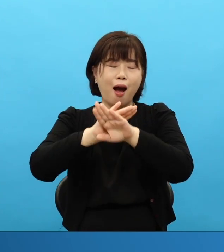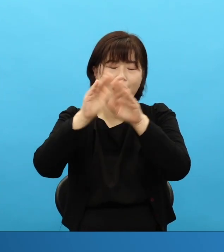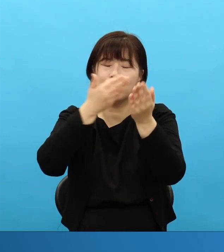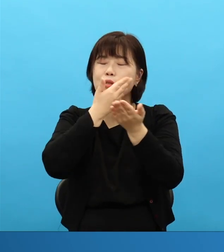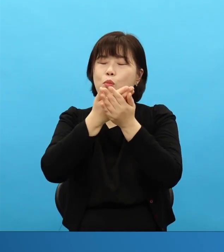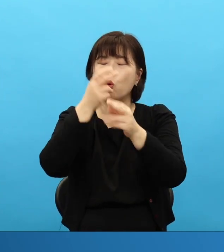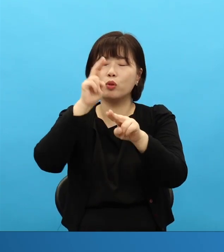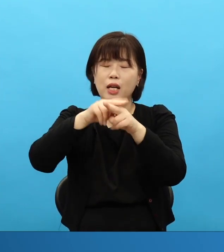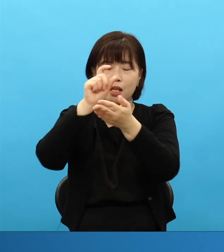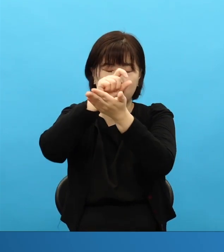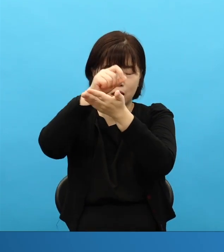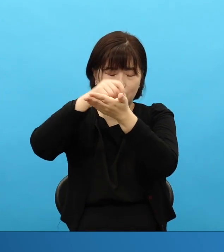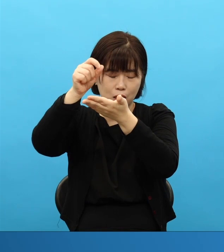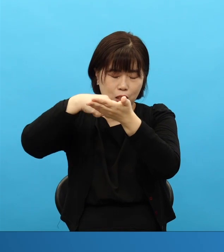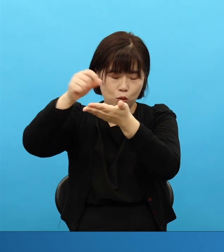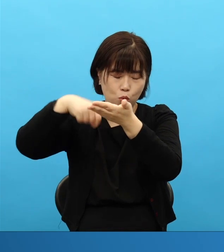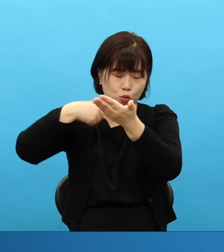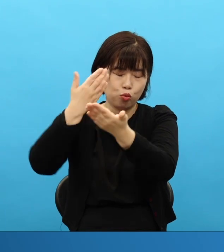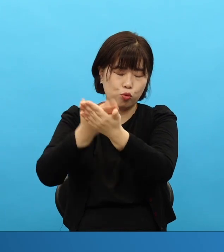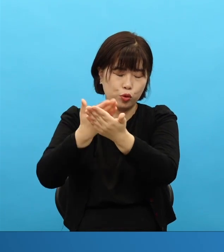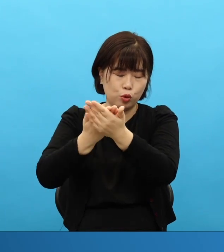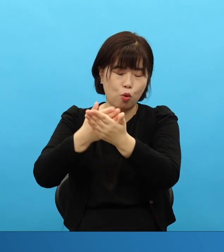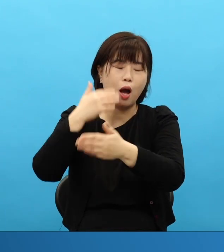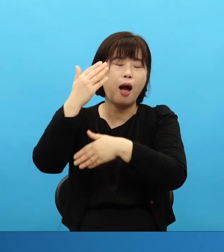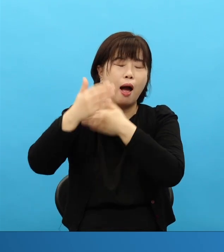하시고 하나님 앞에